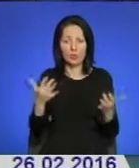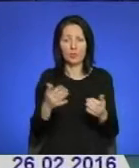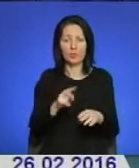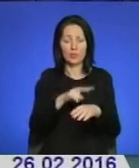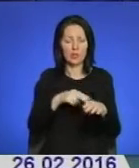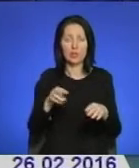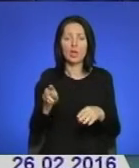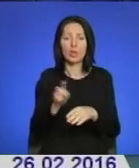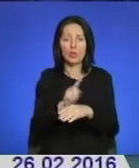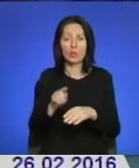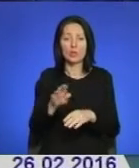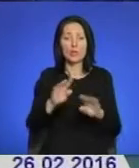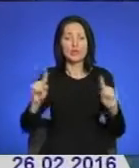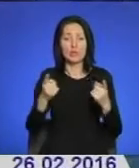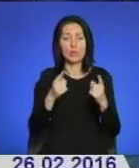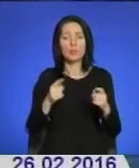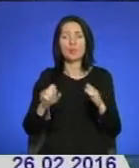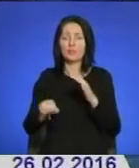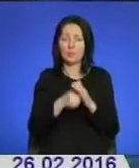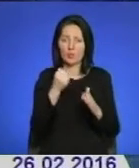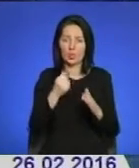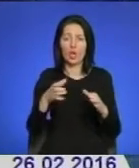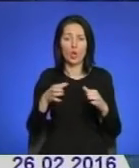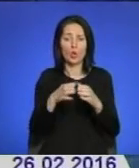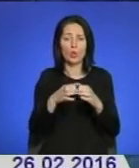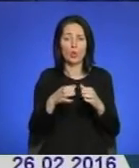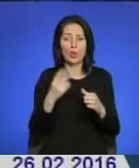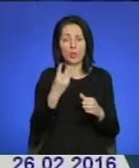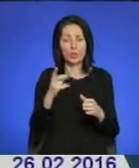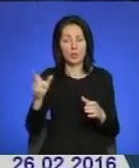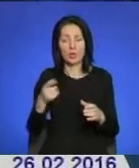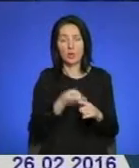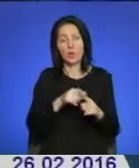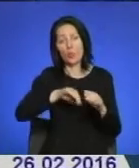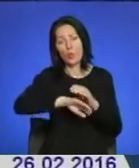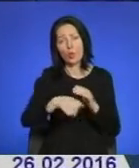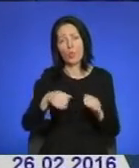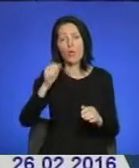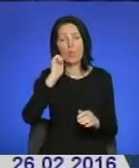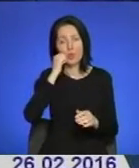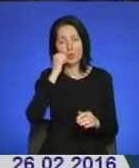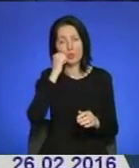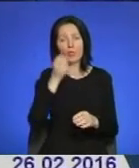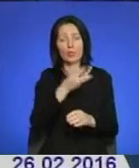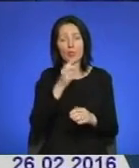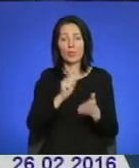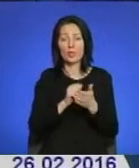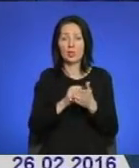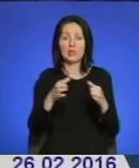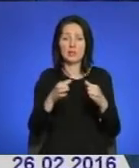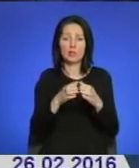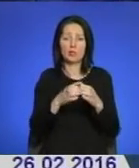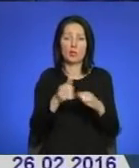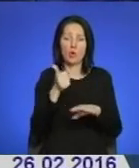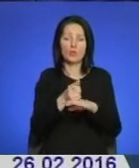Поліцейські Тернопільщини затримали грабіжницький дует, який пограбував бабусю. Відеоматеріал сектору комунікації Головного управління Національної поліції